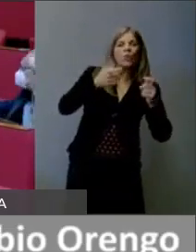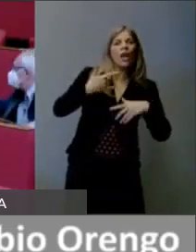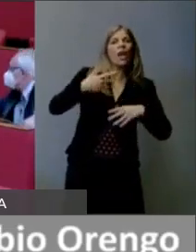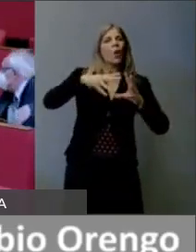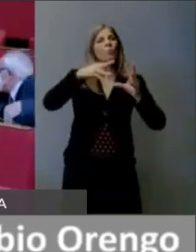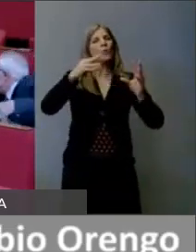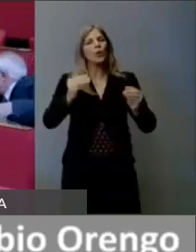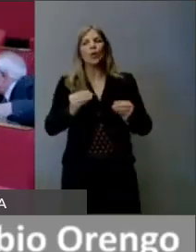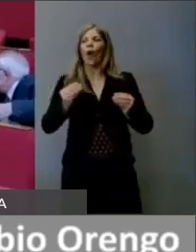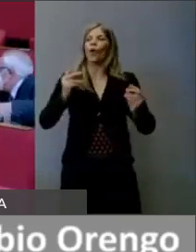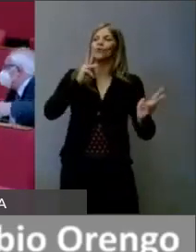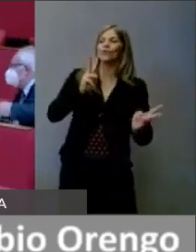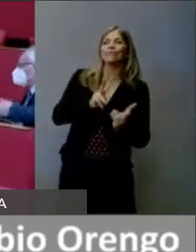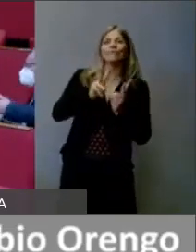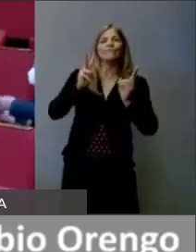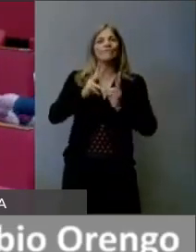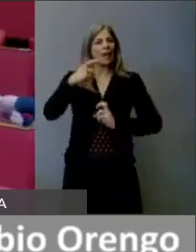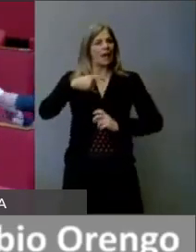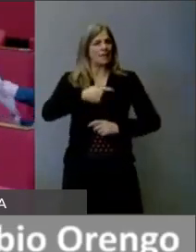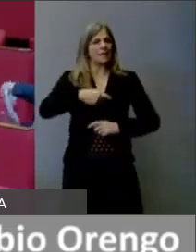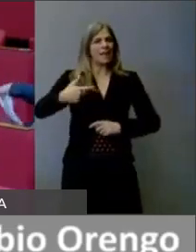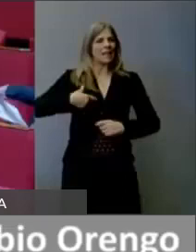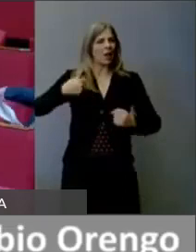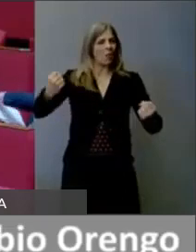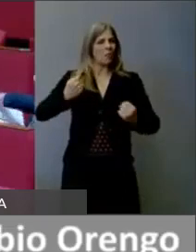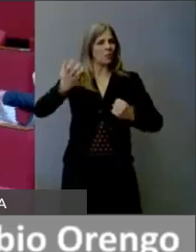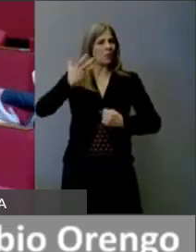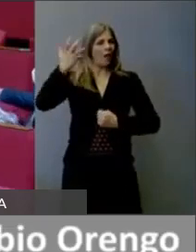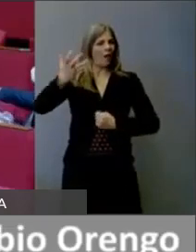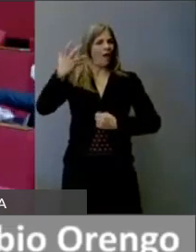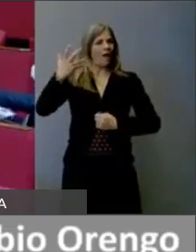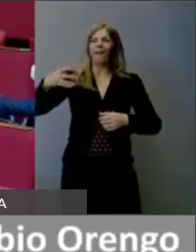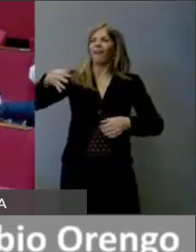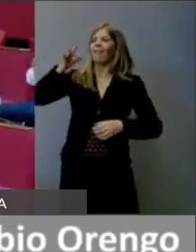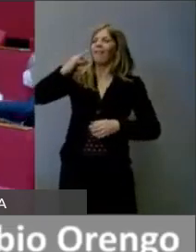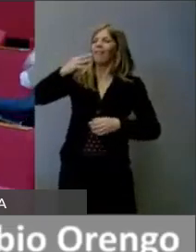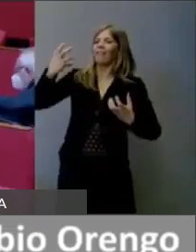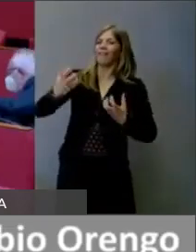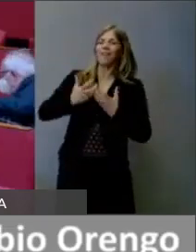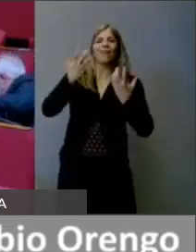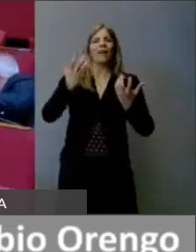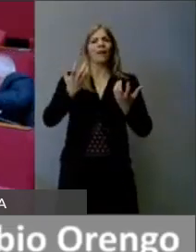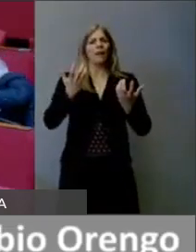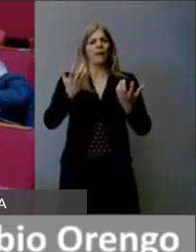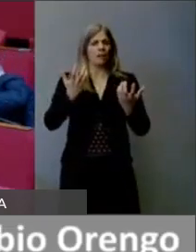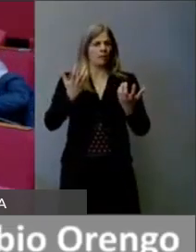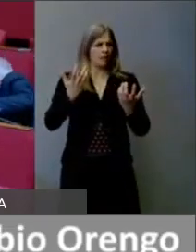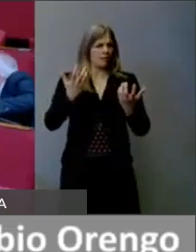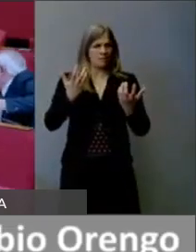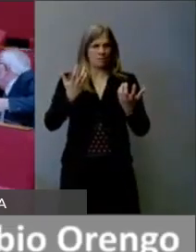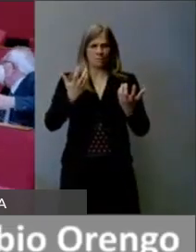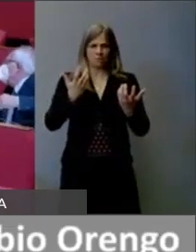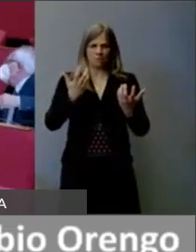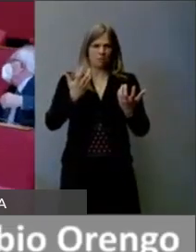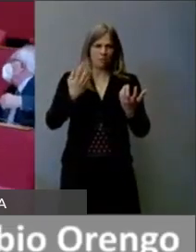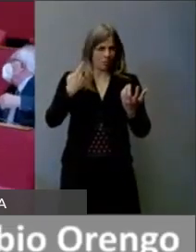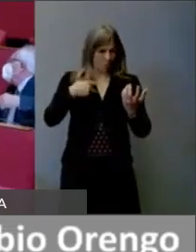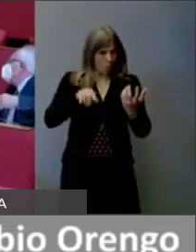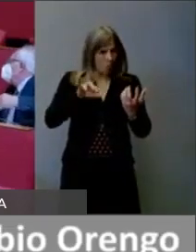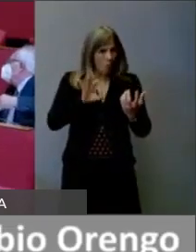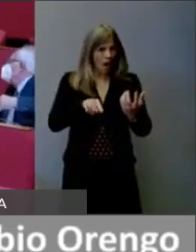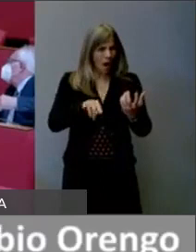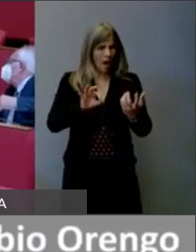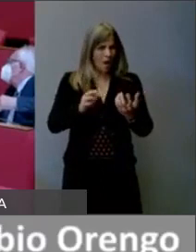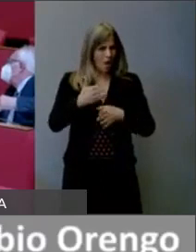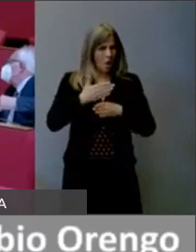in giro nei bar insieme ai cittadini. Io credo che il percorso di condivisione e